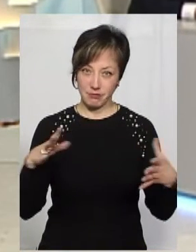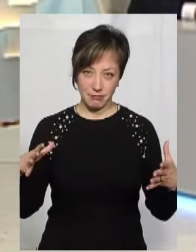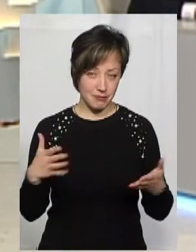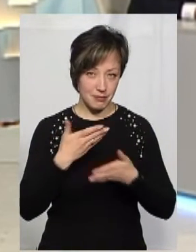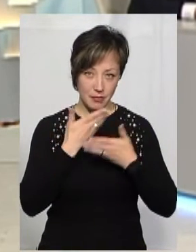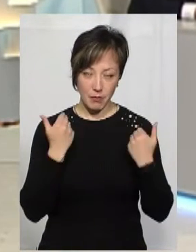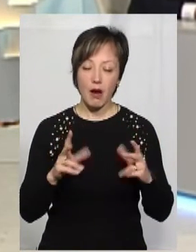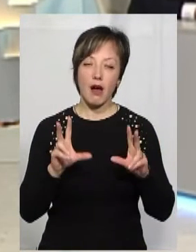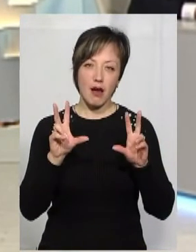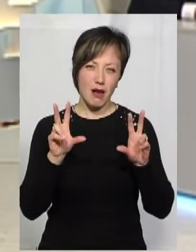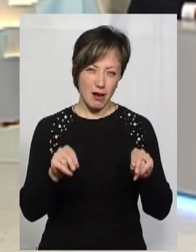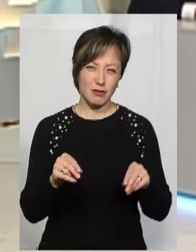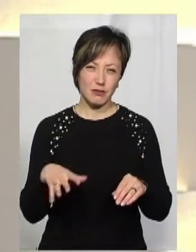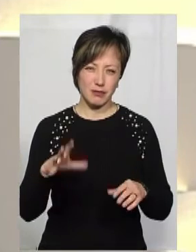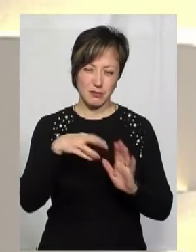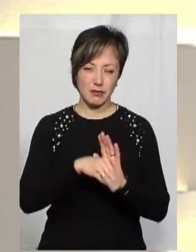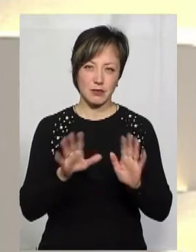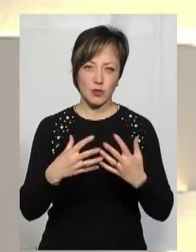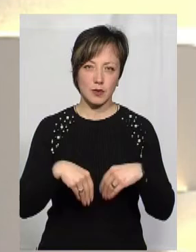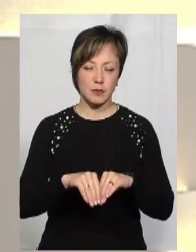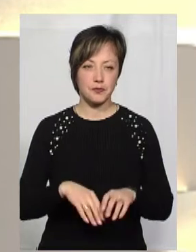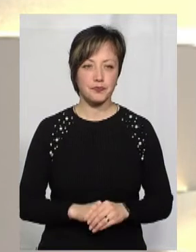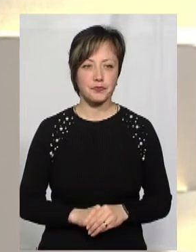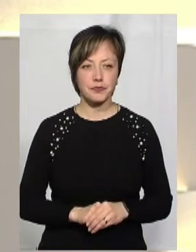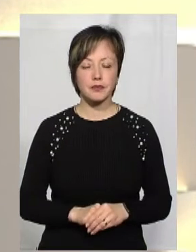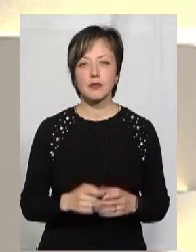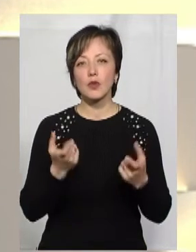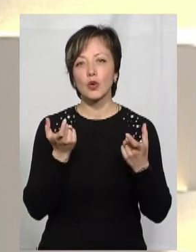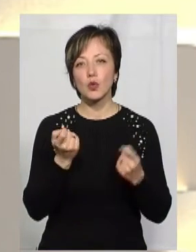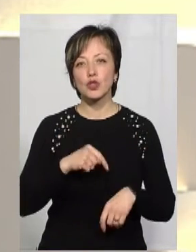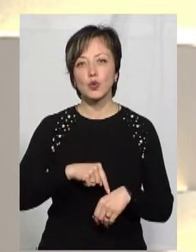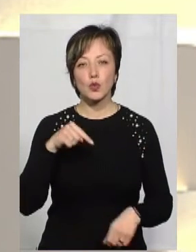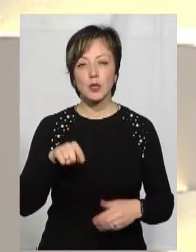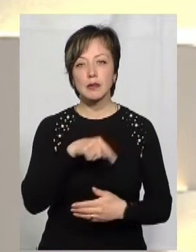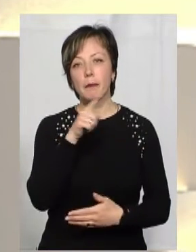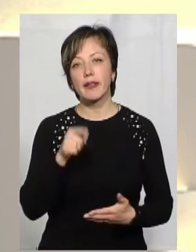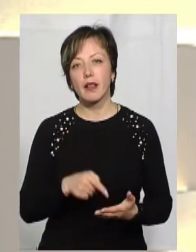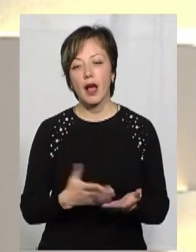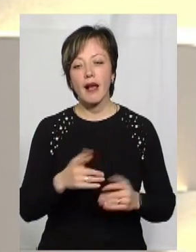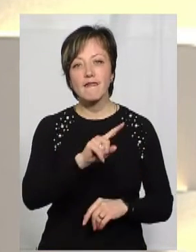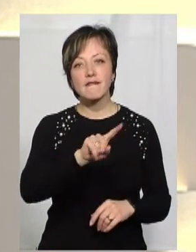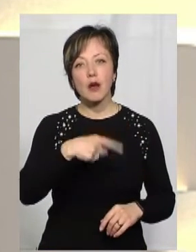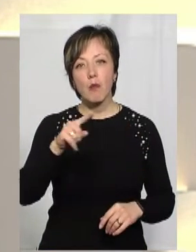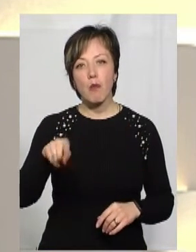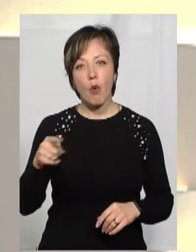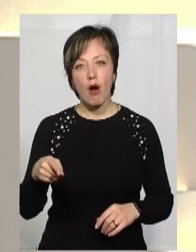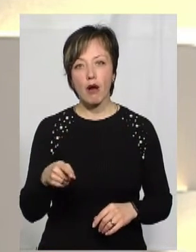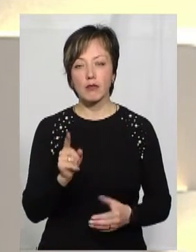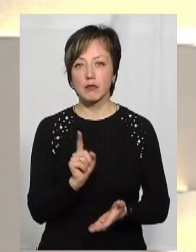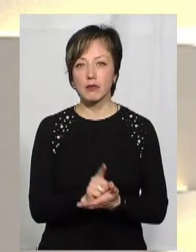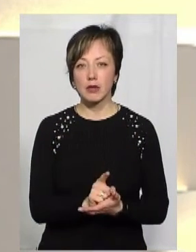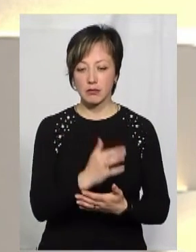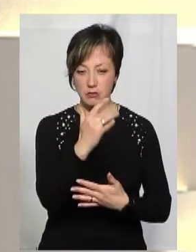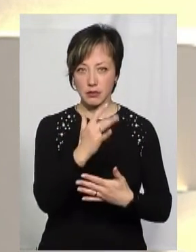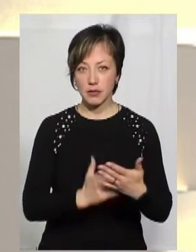Так, так, майже гарантія, що вони будуть в сім'ї. Ми вже трошечки з вами торкнулися того питання, яким вимогам мають відповідати громадяни,